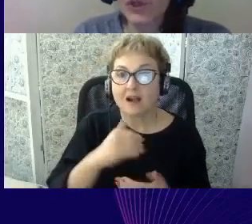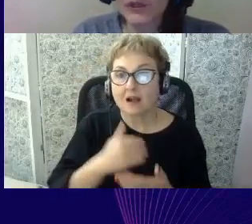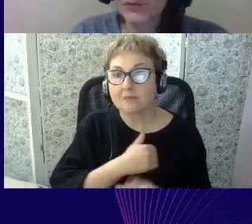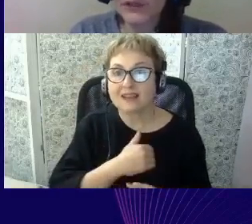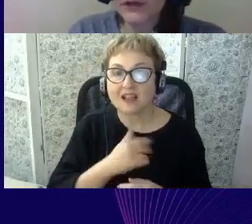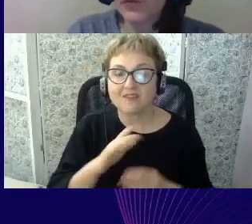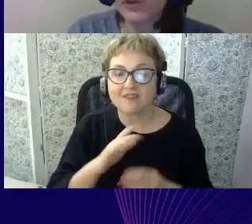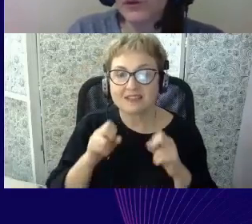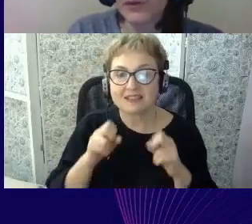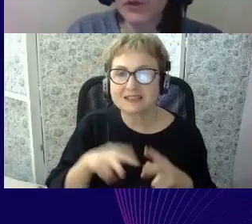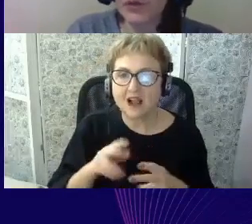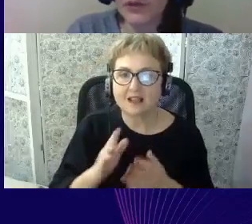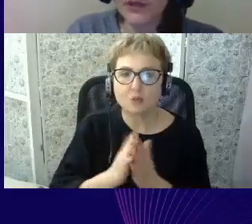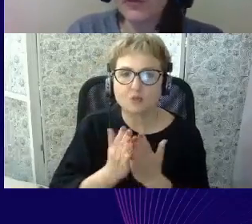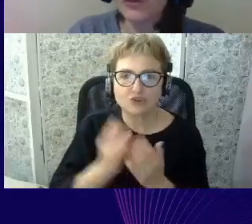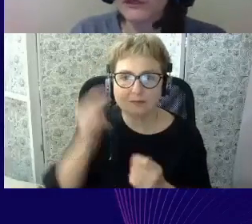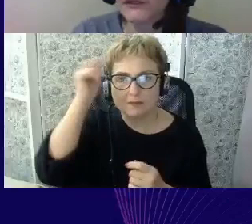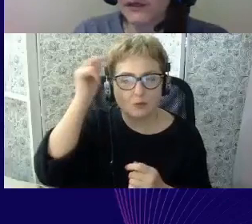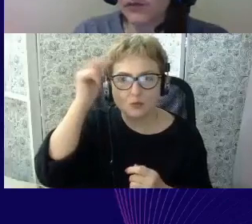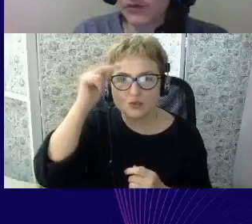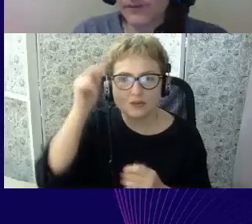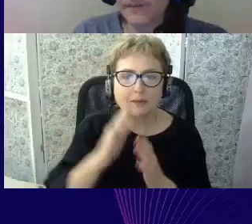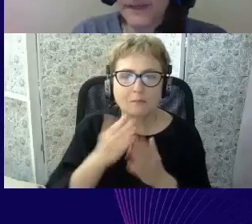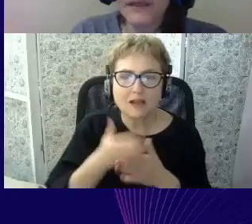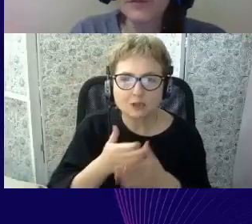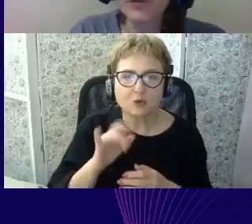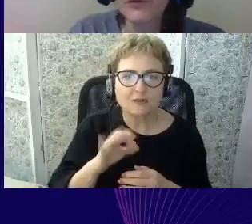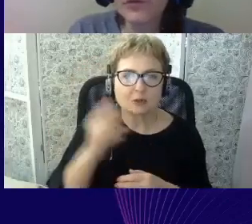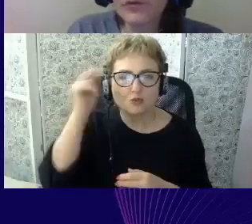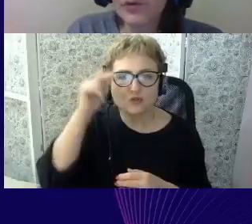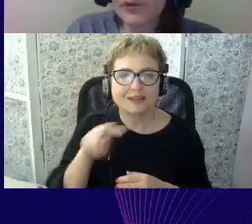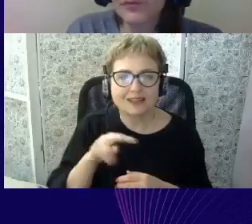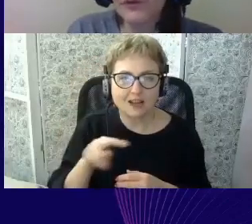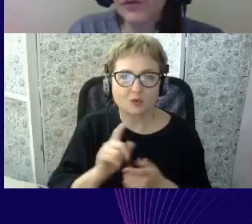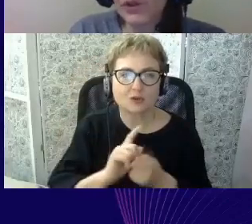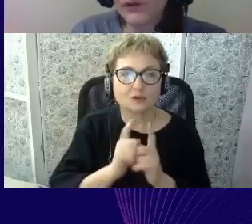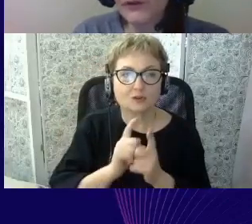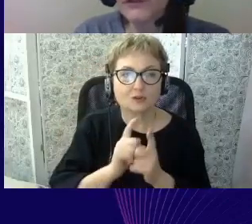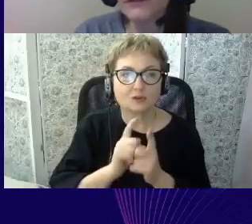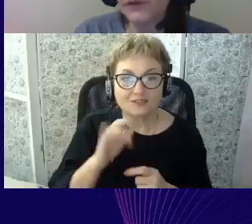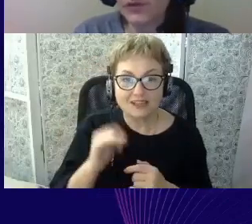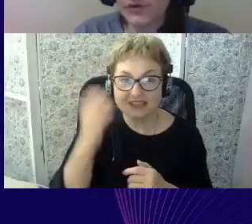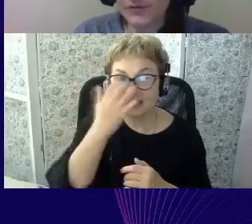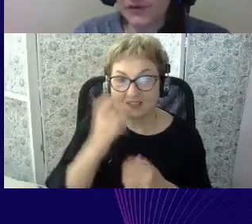на получение специальных учебных пособий или учебной литературы, использование услуг сурдопереводчиков